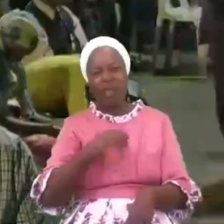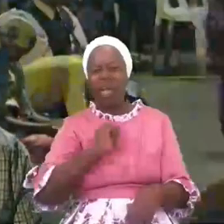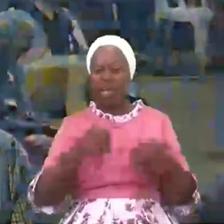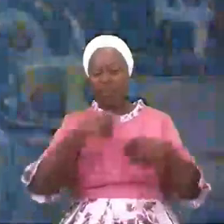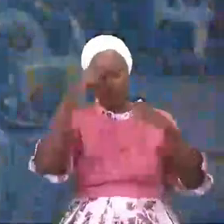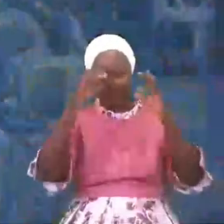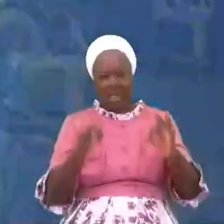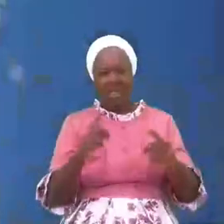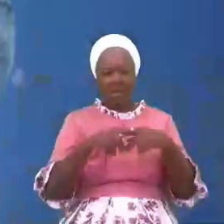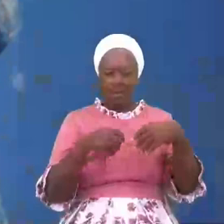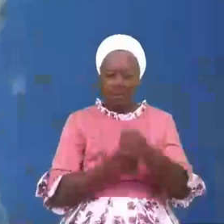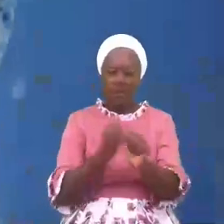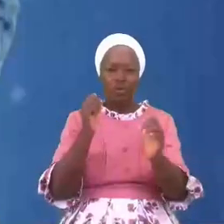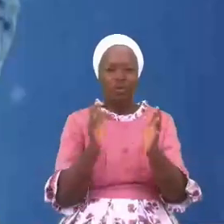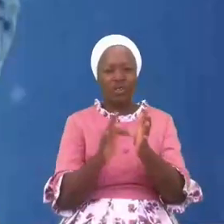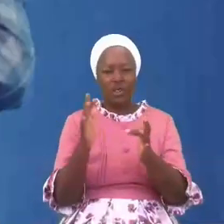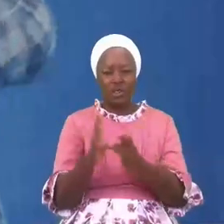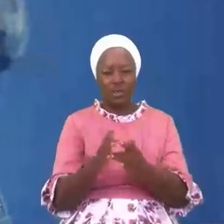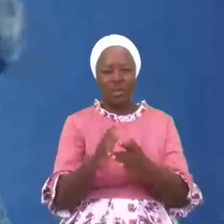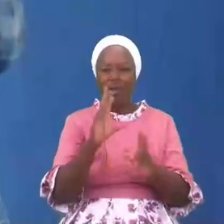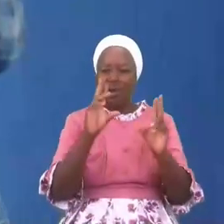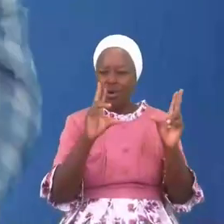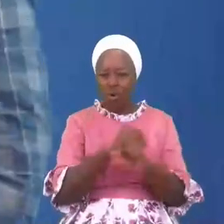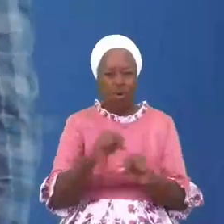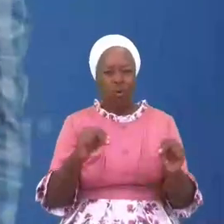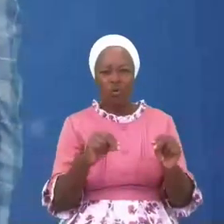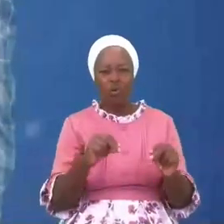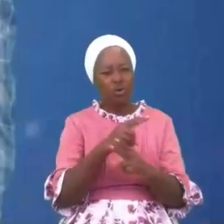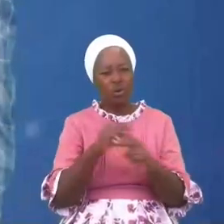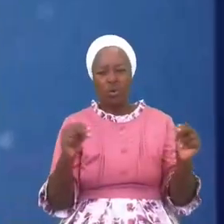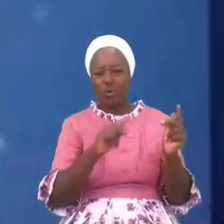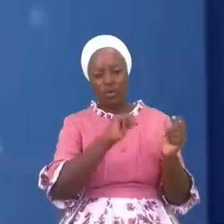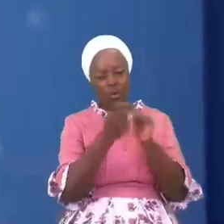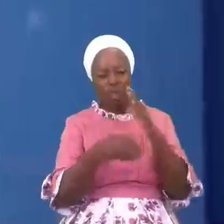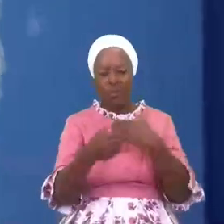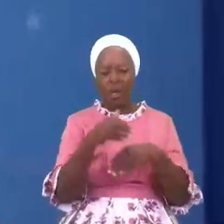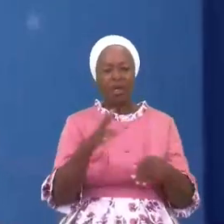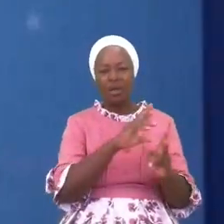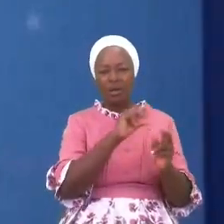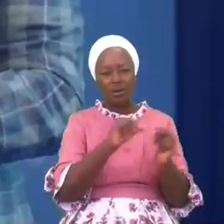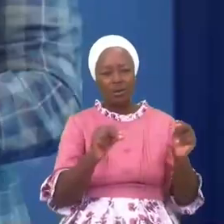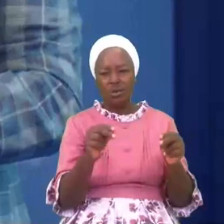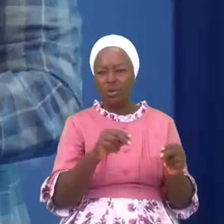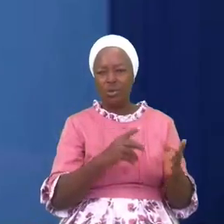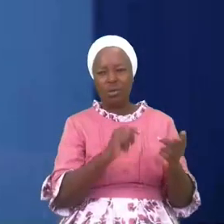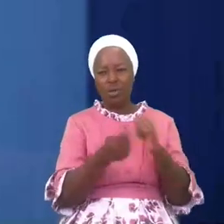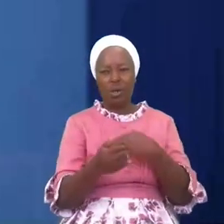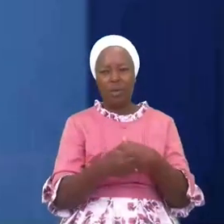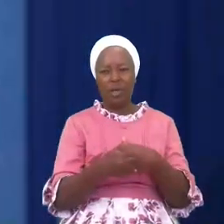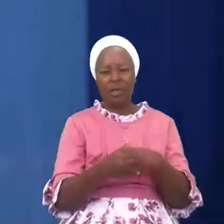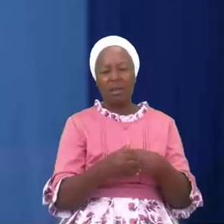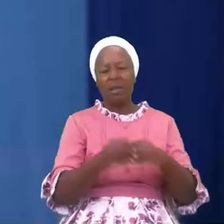décidé de suivre Jésus. Pas de retour, pas de retour. Père, au nom de